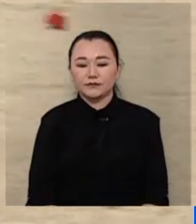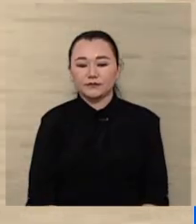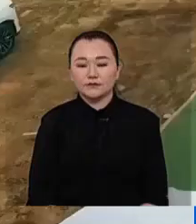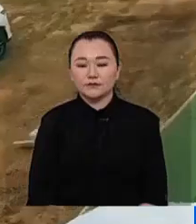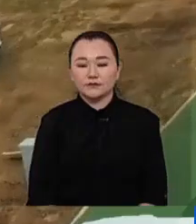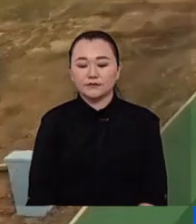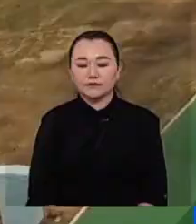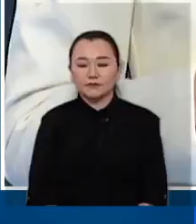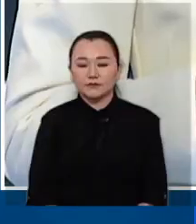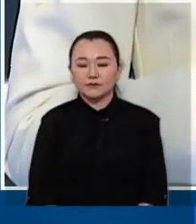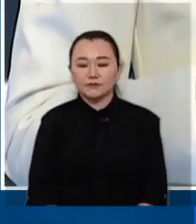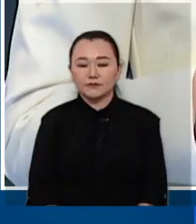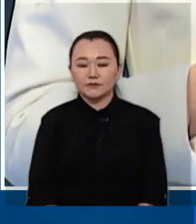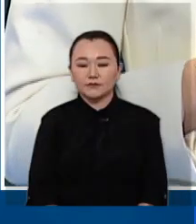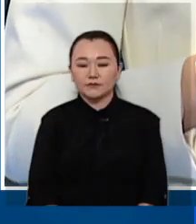Информбюро Шымкент.